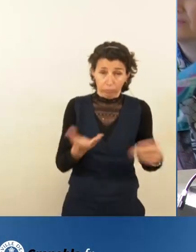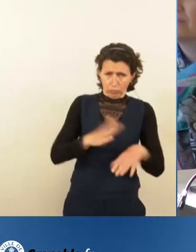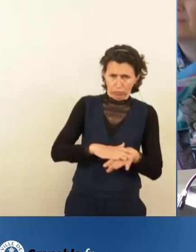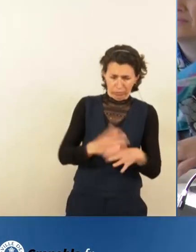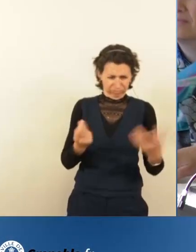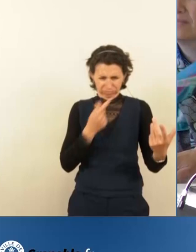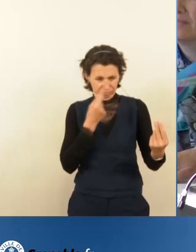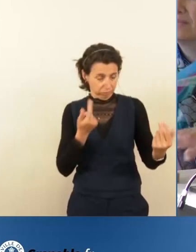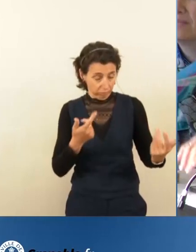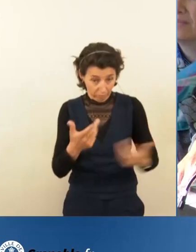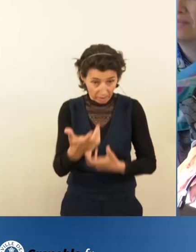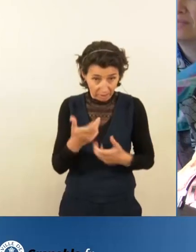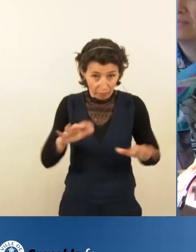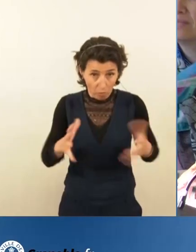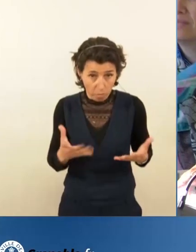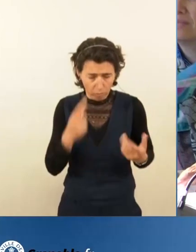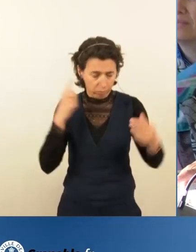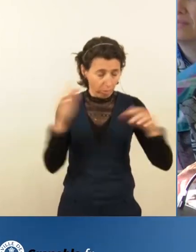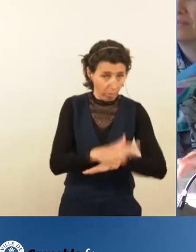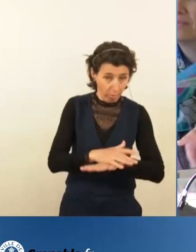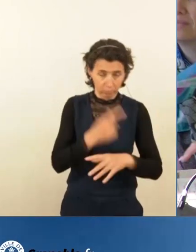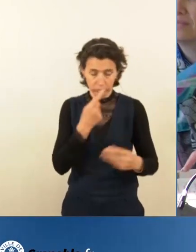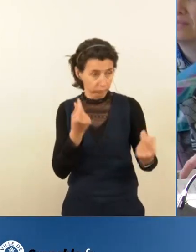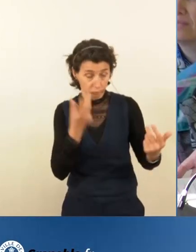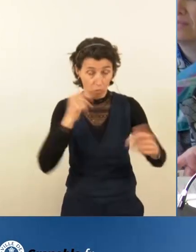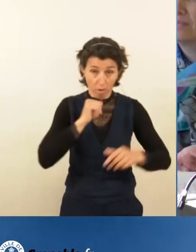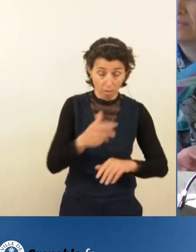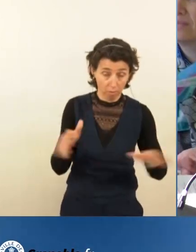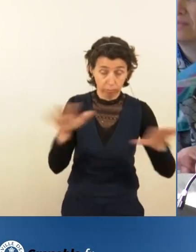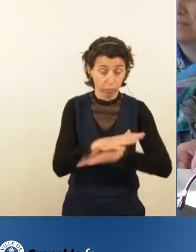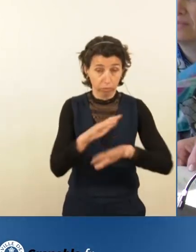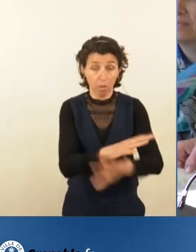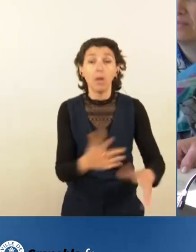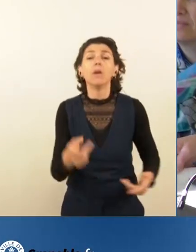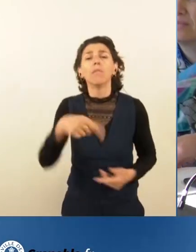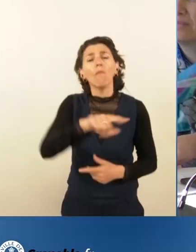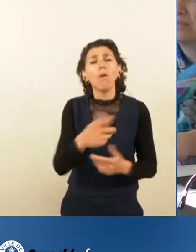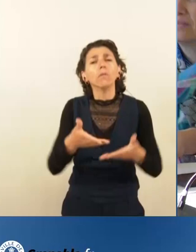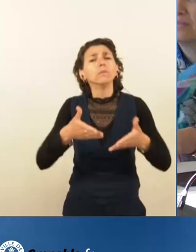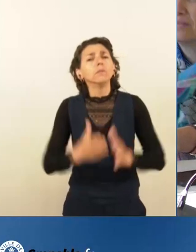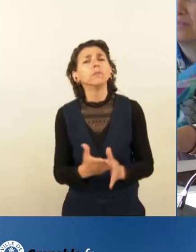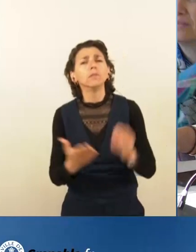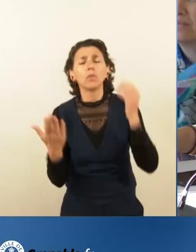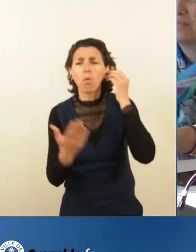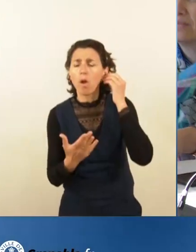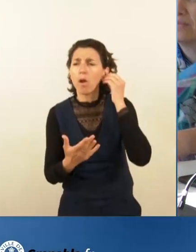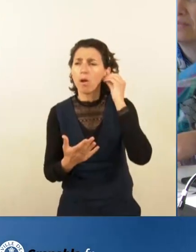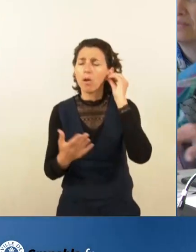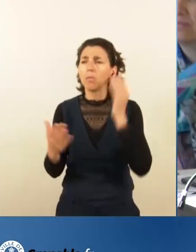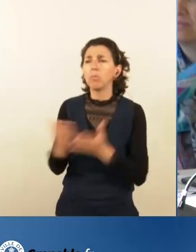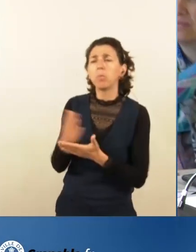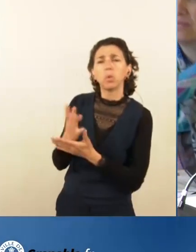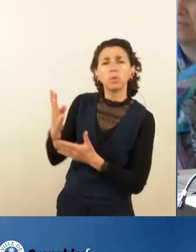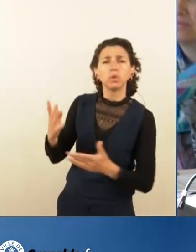va plus rien dans le cas du contenu vous avez décidé de plus financer ce qu'on appelle les projets éducatifs locaux